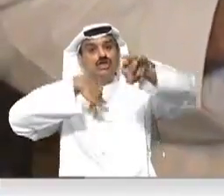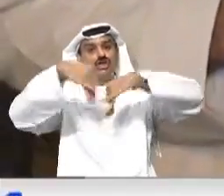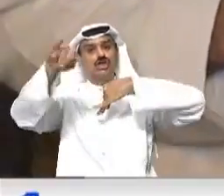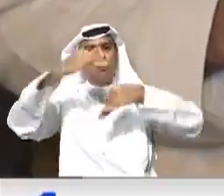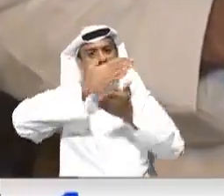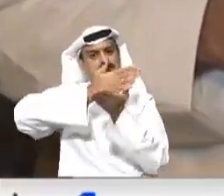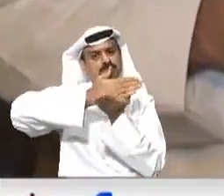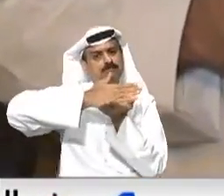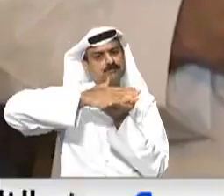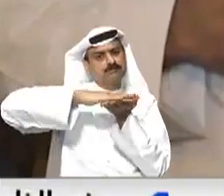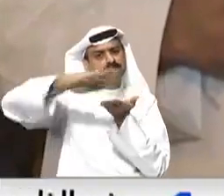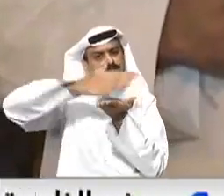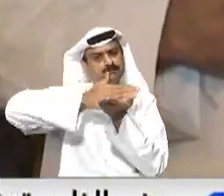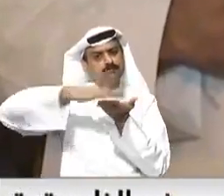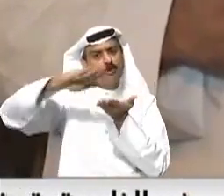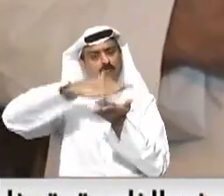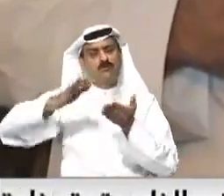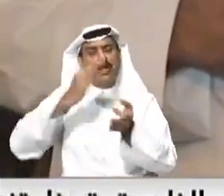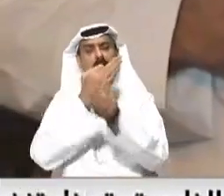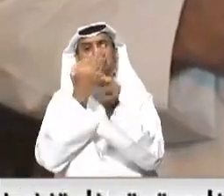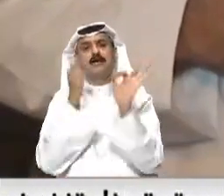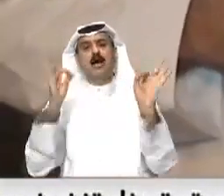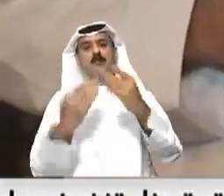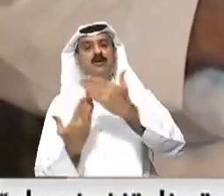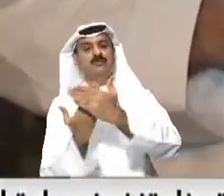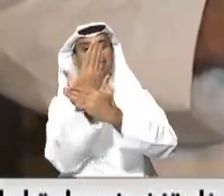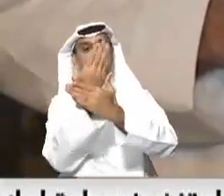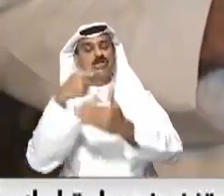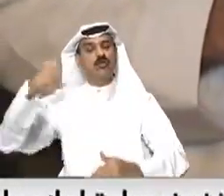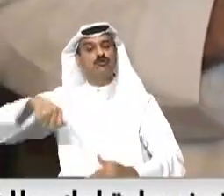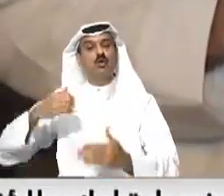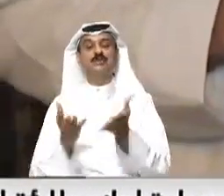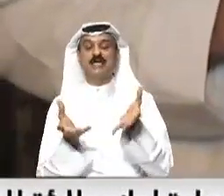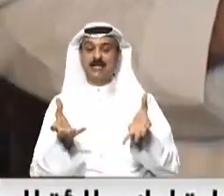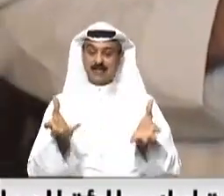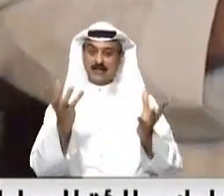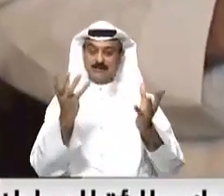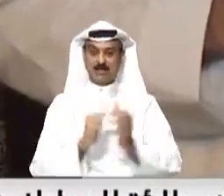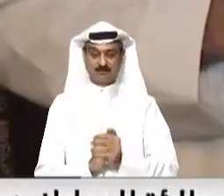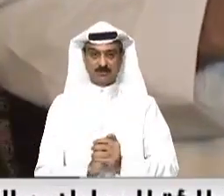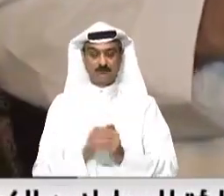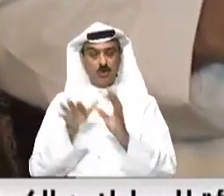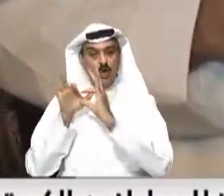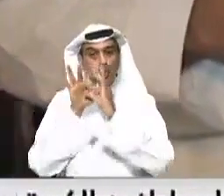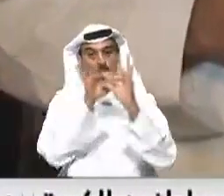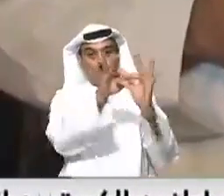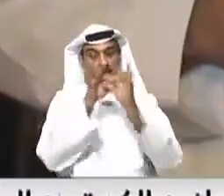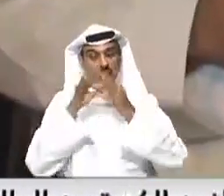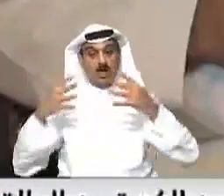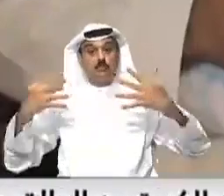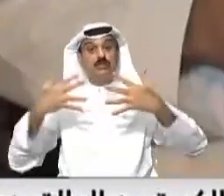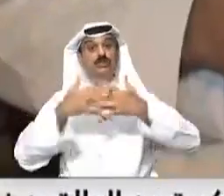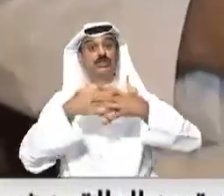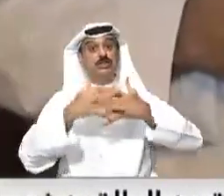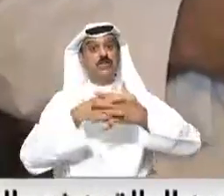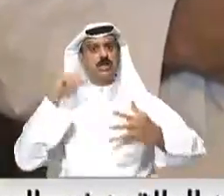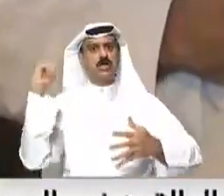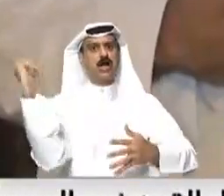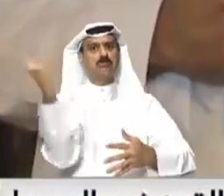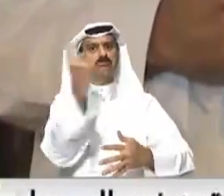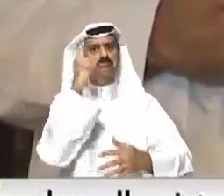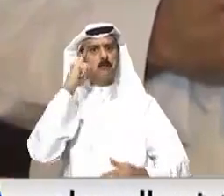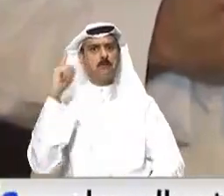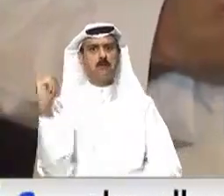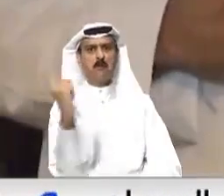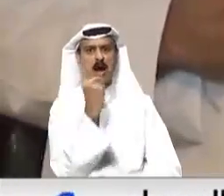خلال الجهود التي تبذل من قبل وزارة الأشغال العامة وبالتعاون مع شركات عالمية كبرى، وذلك